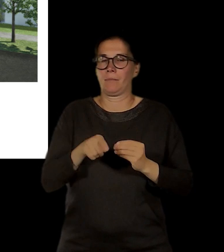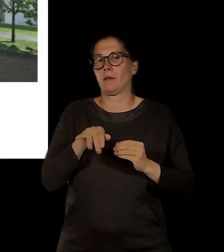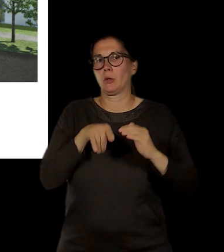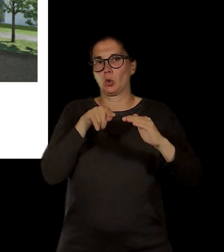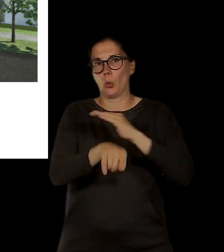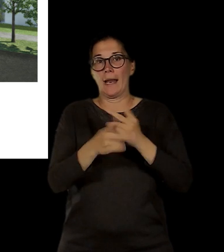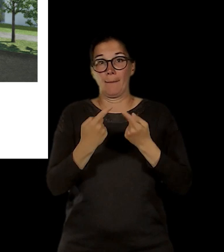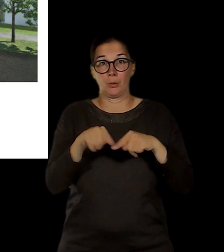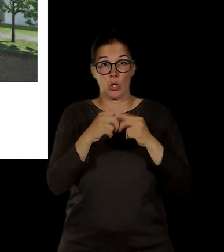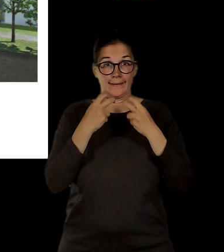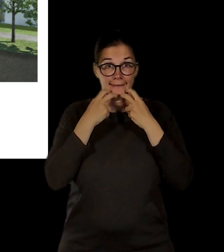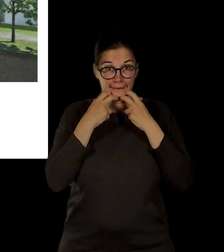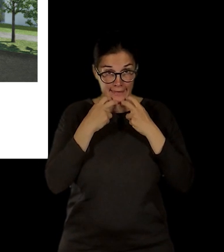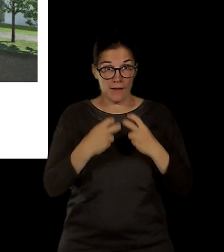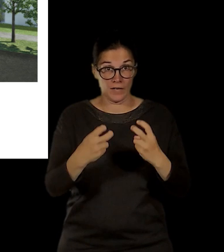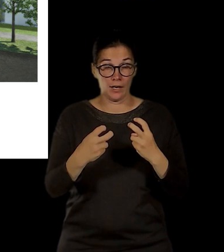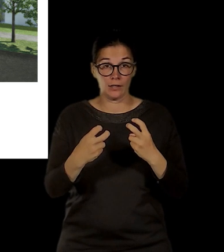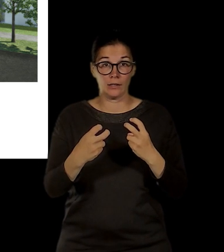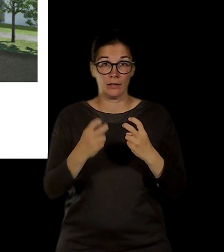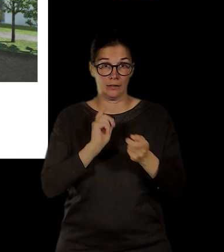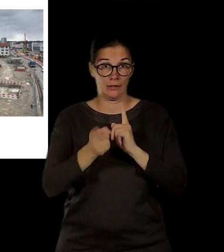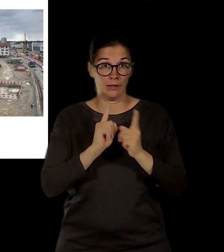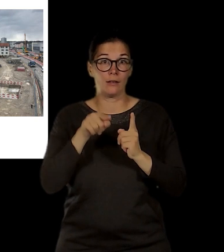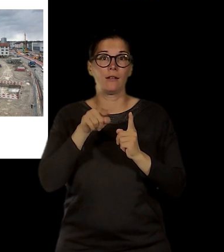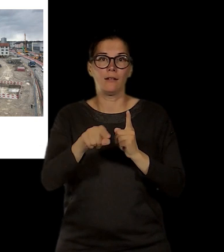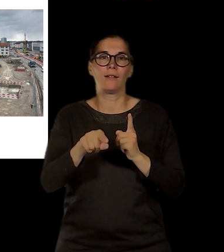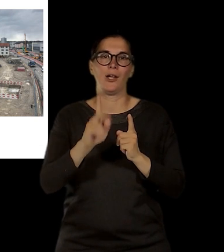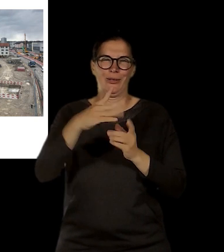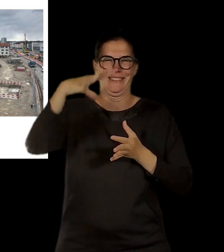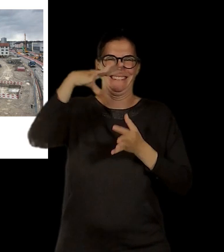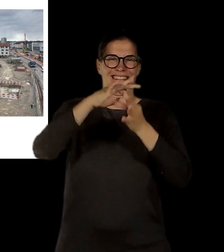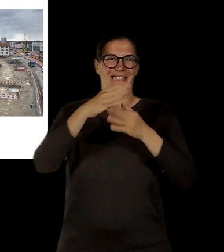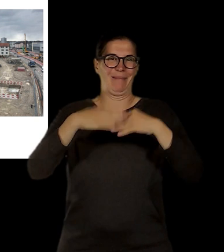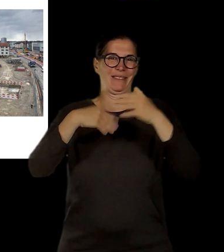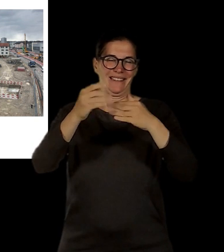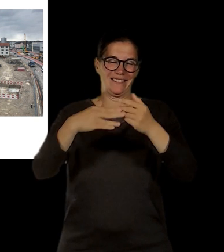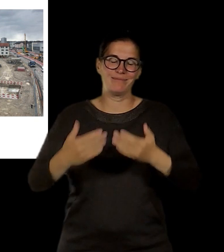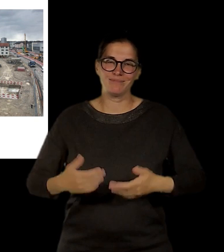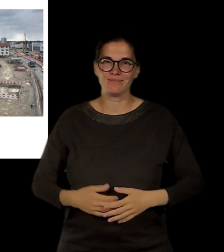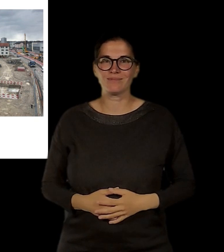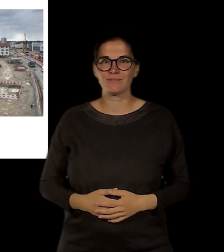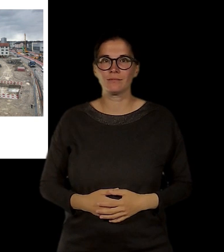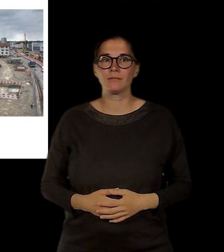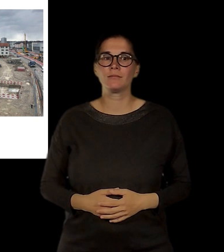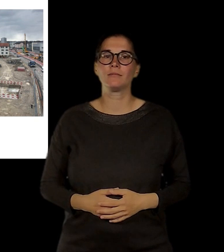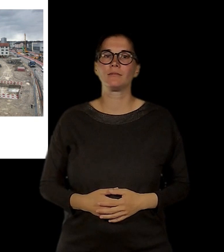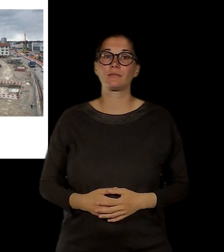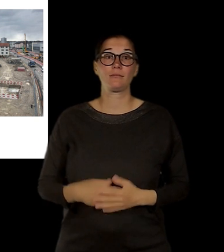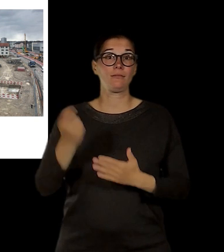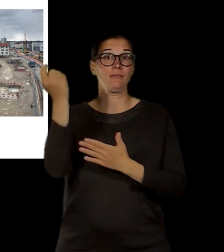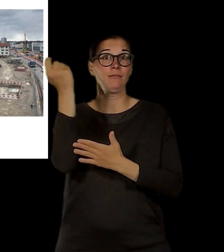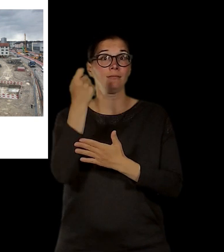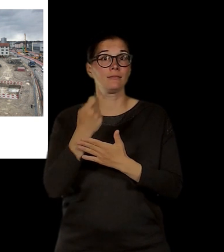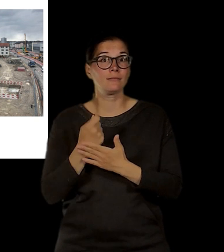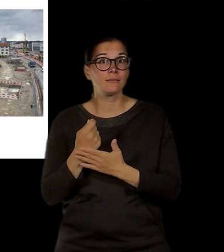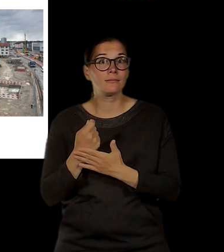tramvaje, na kterým tato konstrukce musela být podepřena. Výtvarně nás vlastně fascinuje